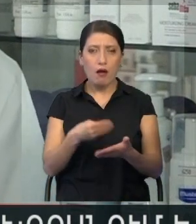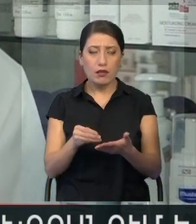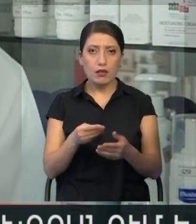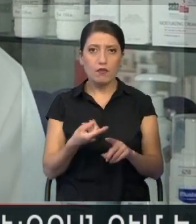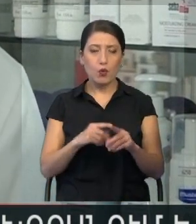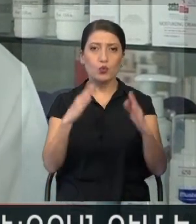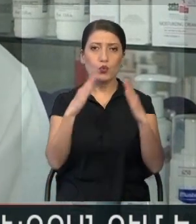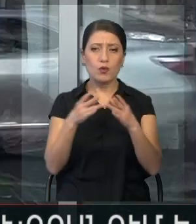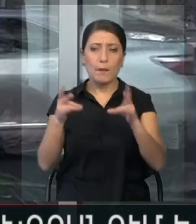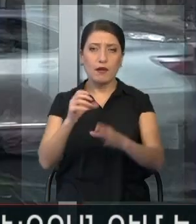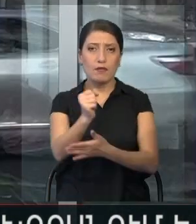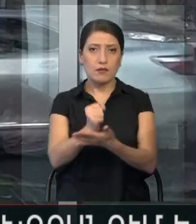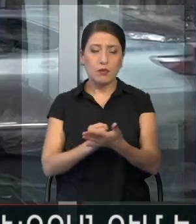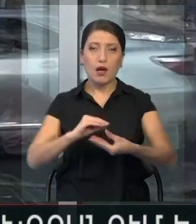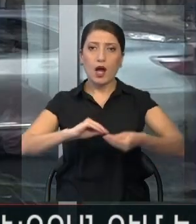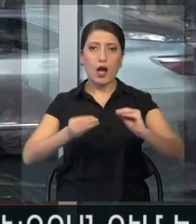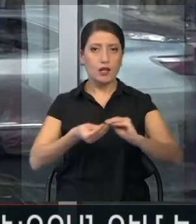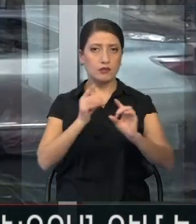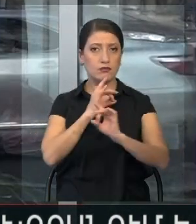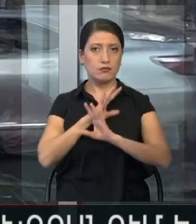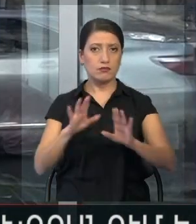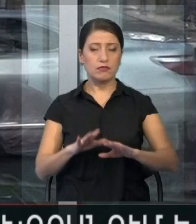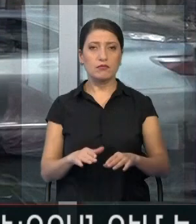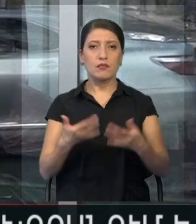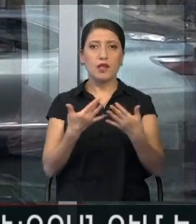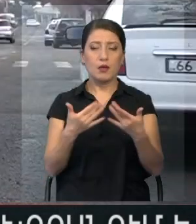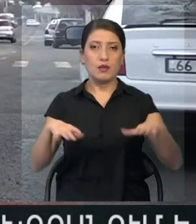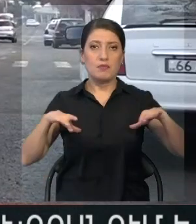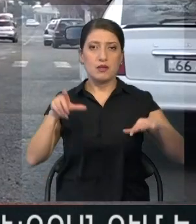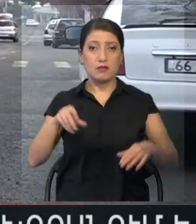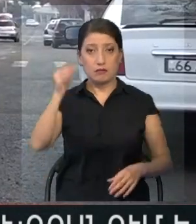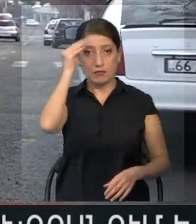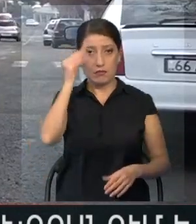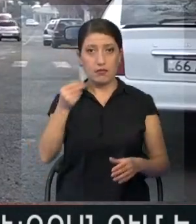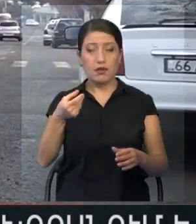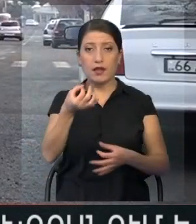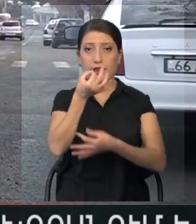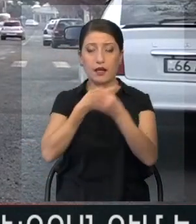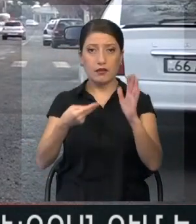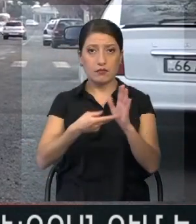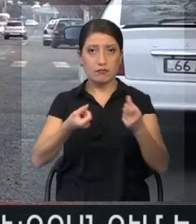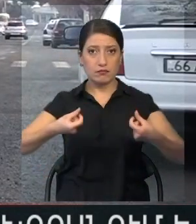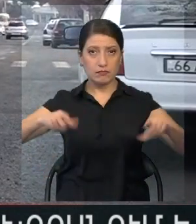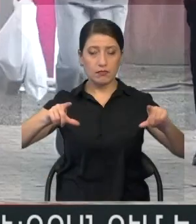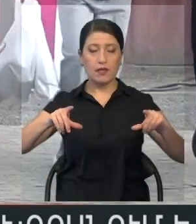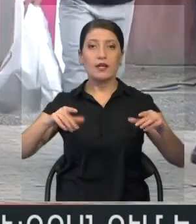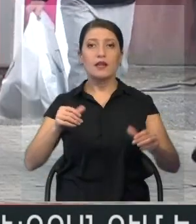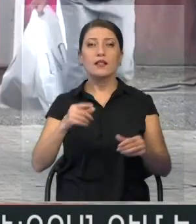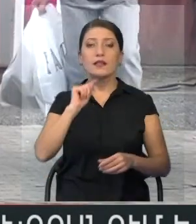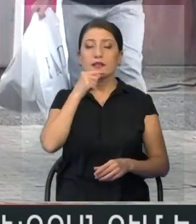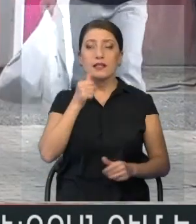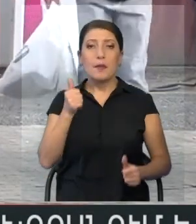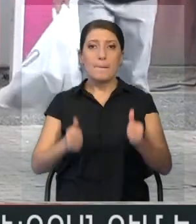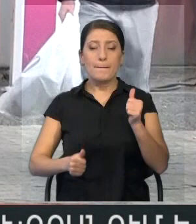ունենանք տանը, խնդիր չառաջանա։ Որոշ տնտեսվարողներ բարձրացրել են դեղորայքի գինը։ Տնտեսական մրցակցության